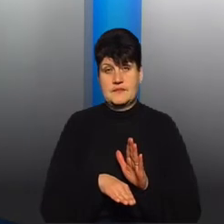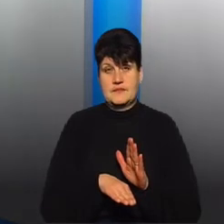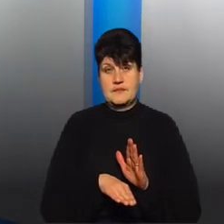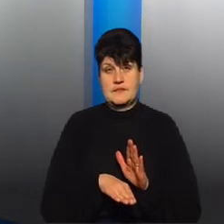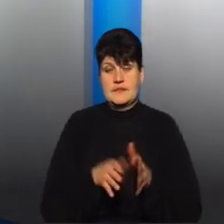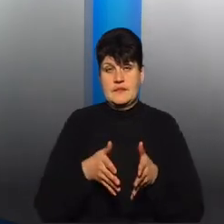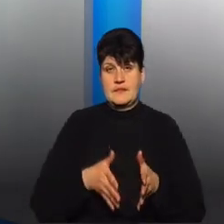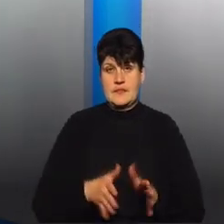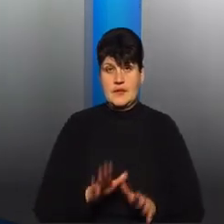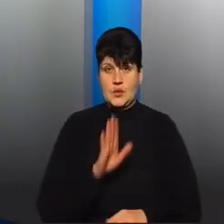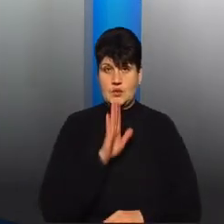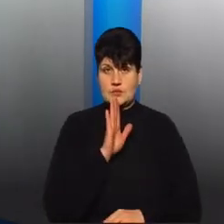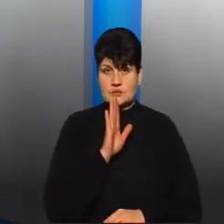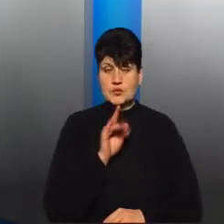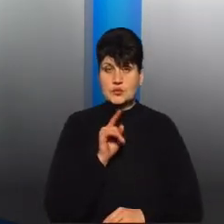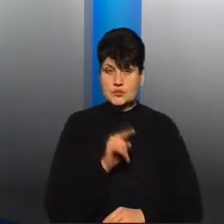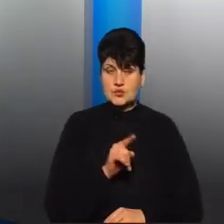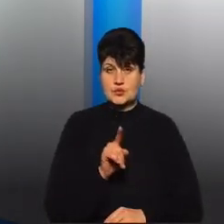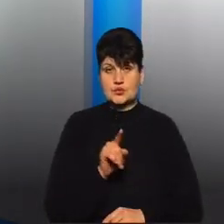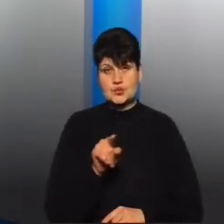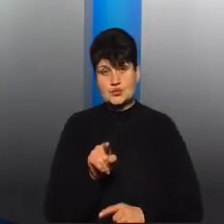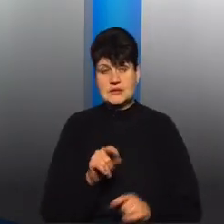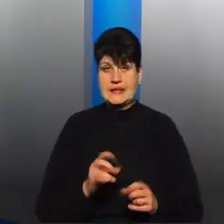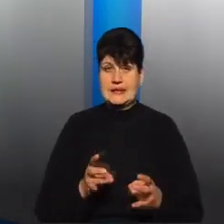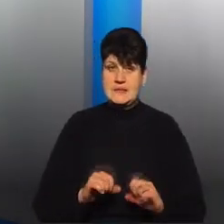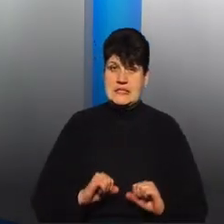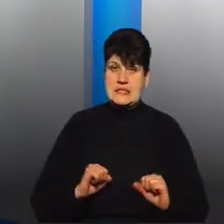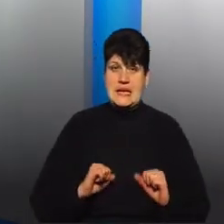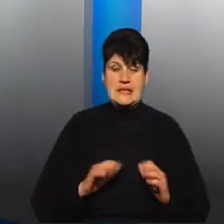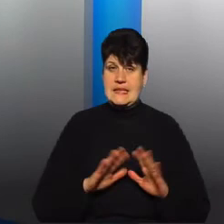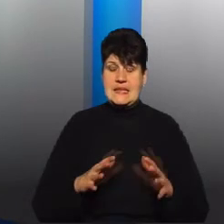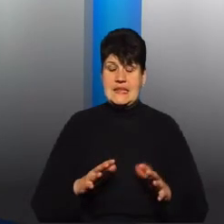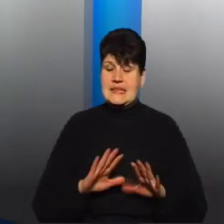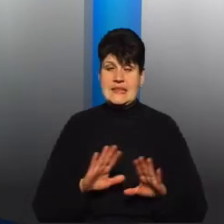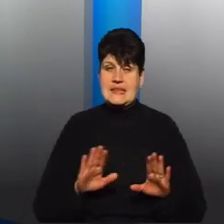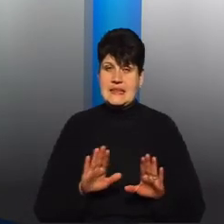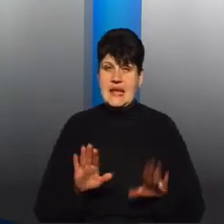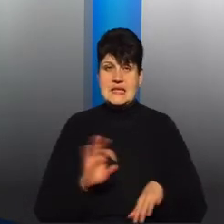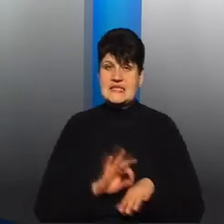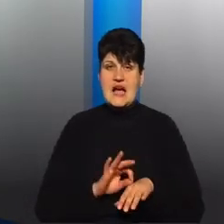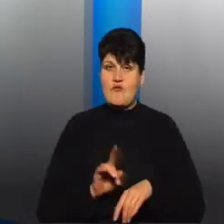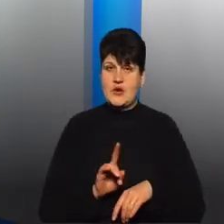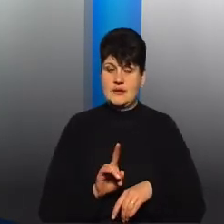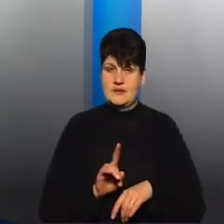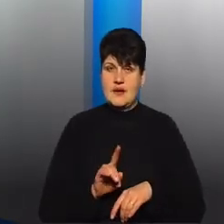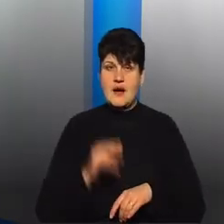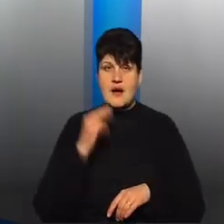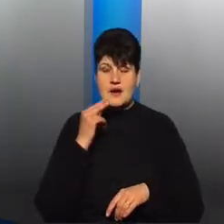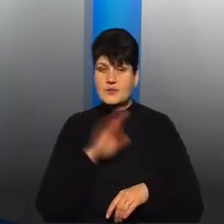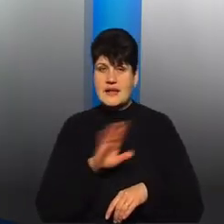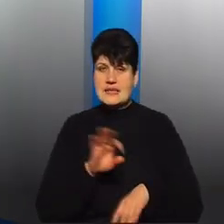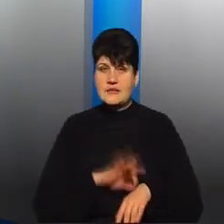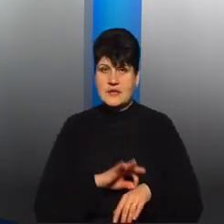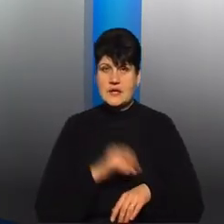що тут треба старатися не завагітніти, то не захворіти, а краще, щоб не захворіти, провакцинуватись. Або